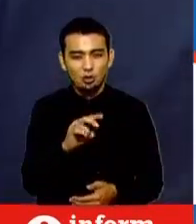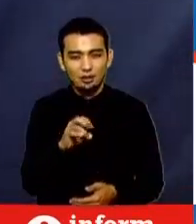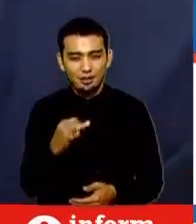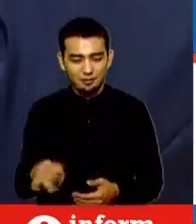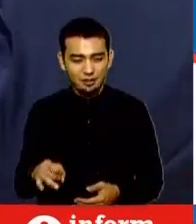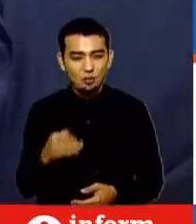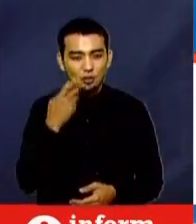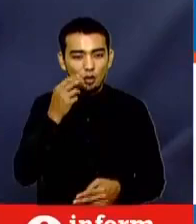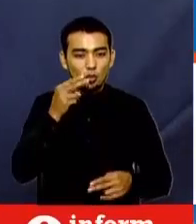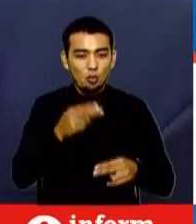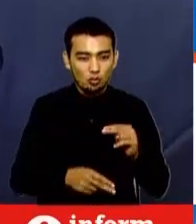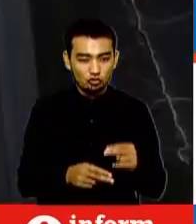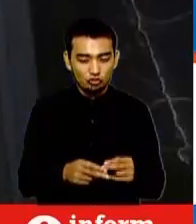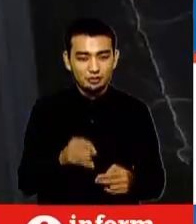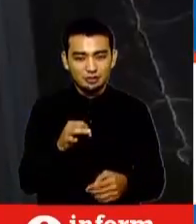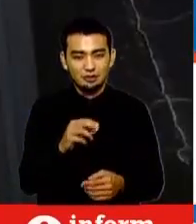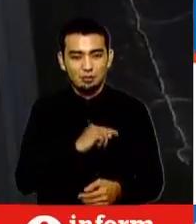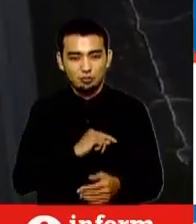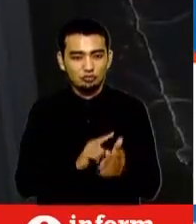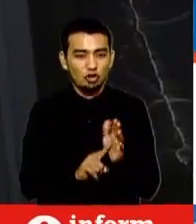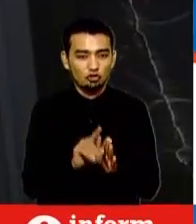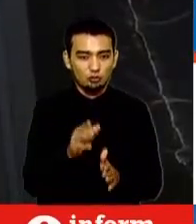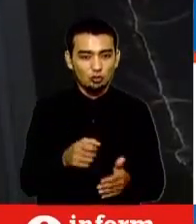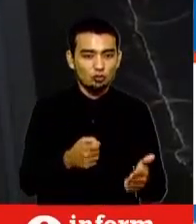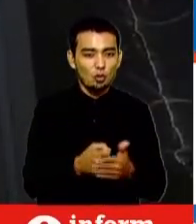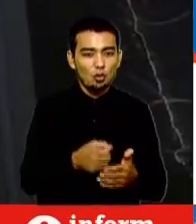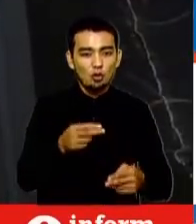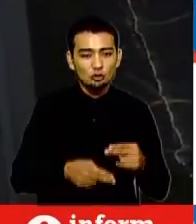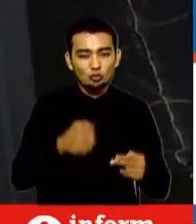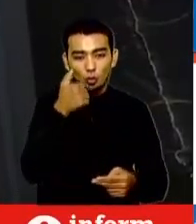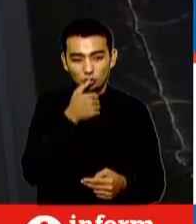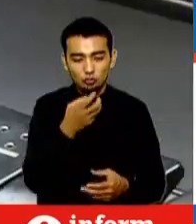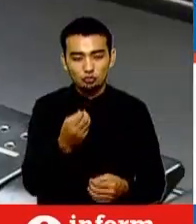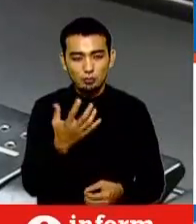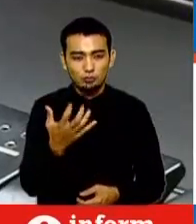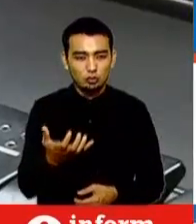будет завершен монтаж, транспорт будет выходить на линию. До конца года будет закуплено еще